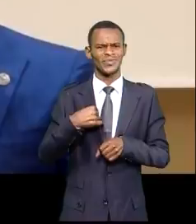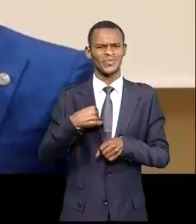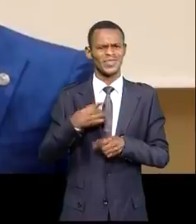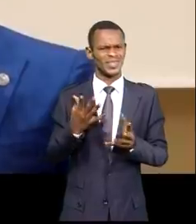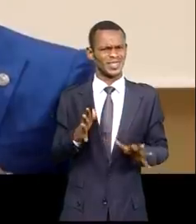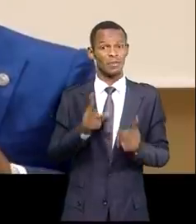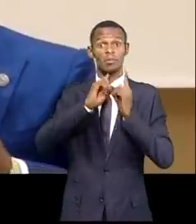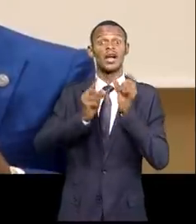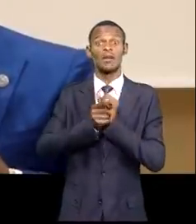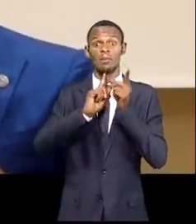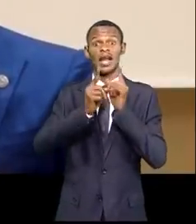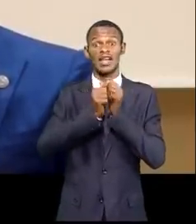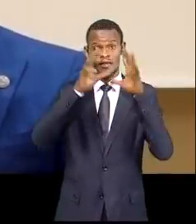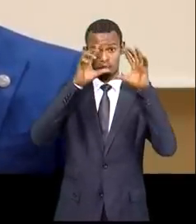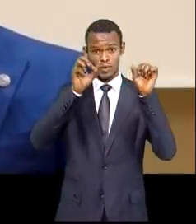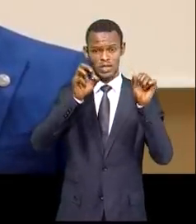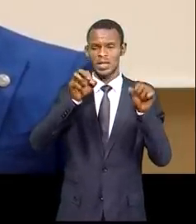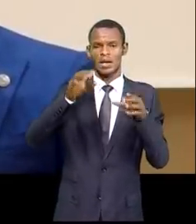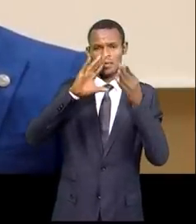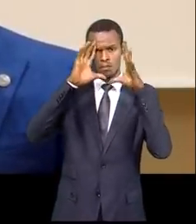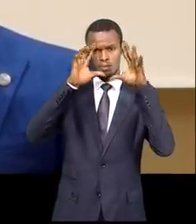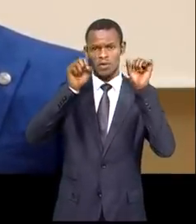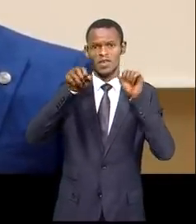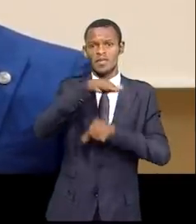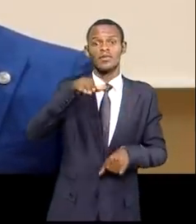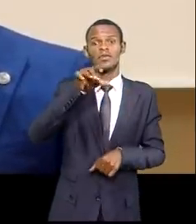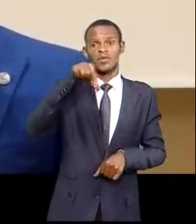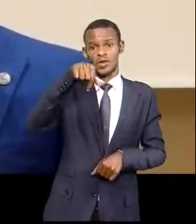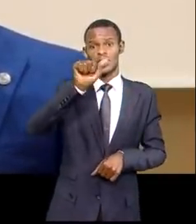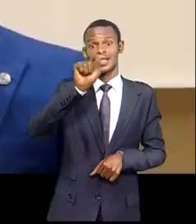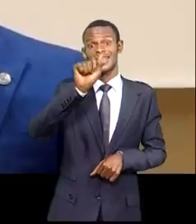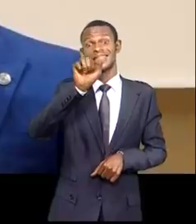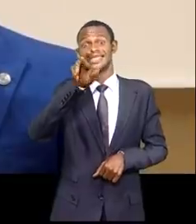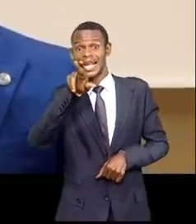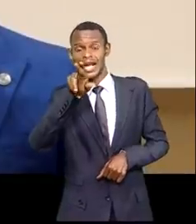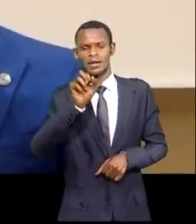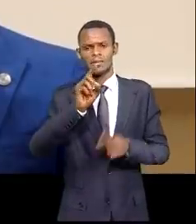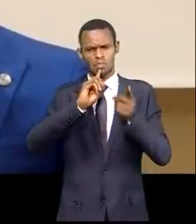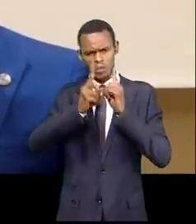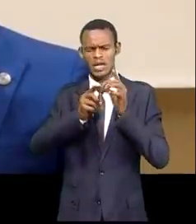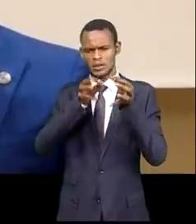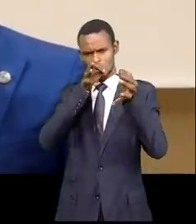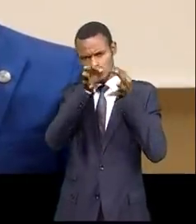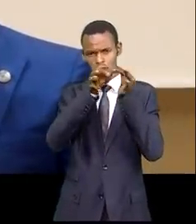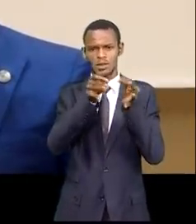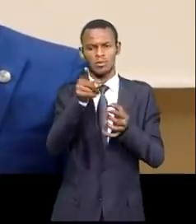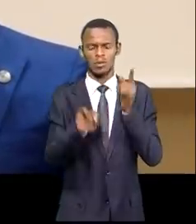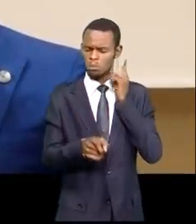entamant qui a été très réceptif et très chaleureux d'ailleurs à mon égard